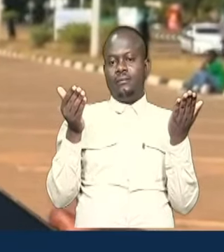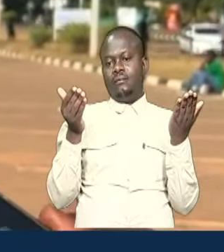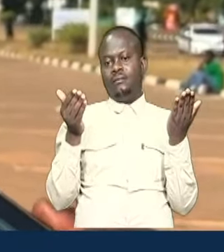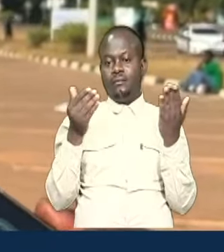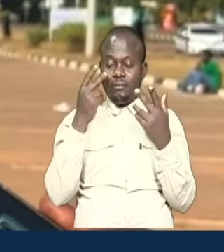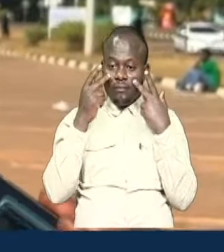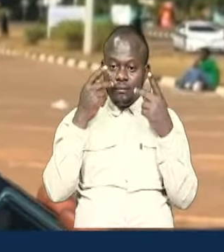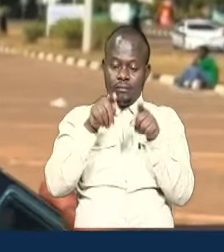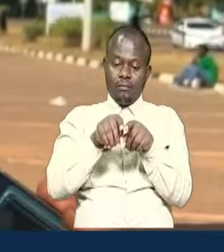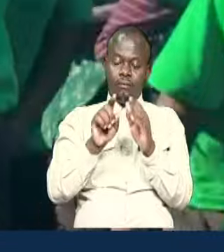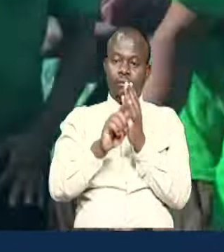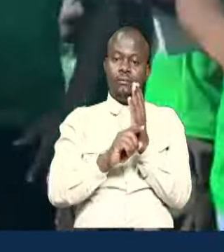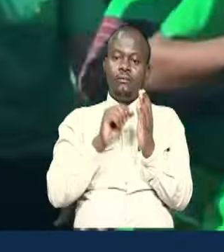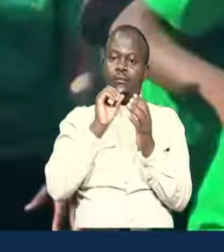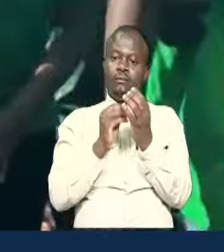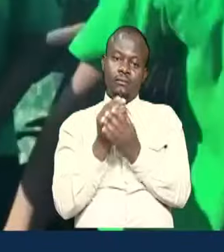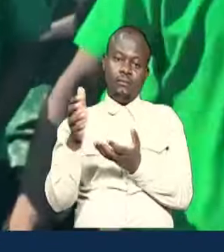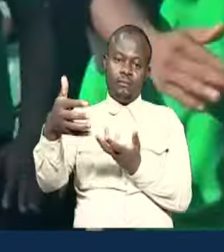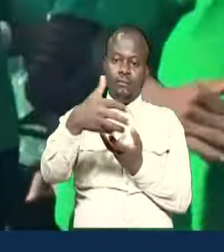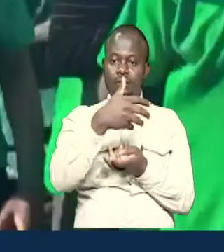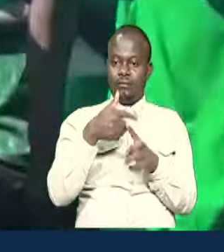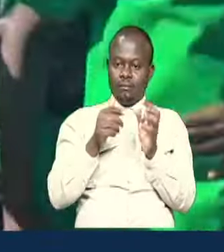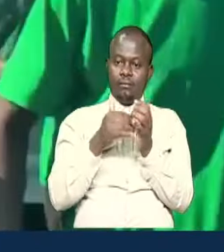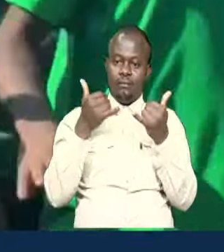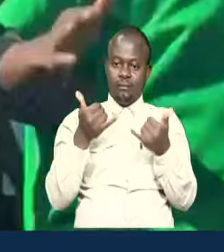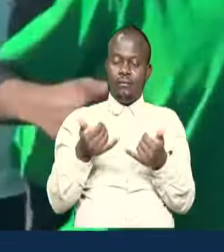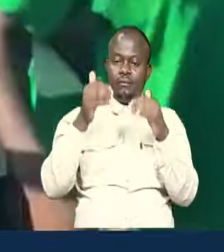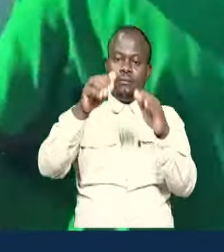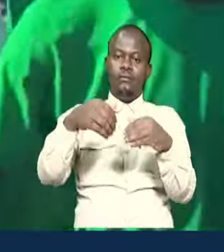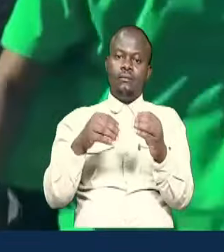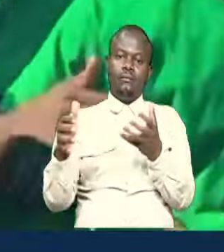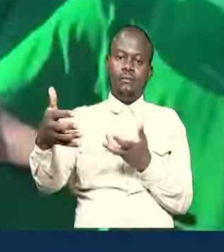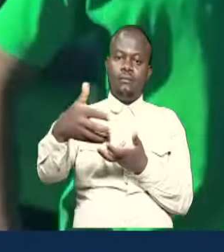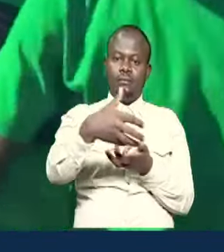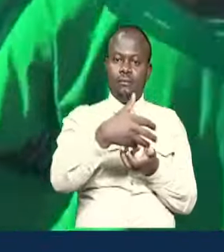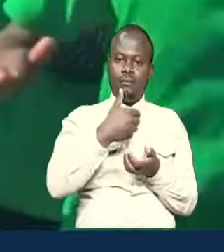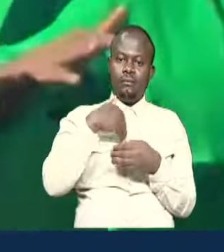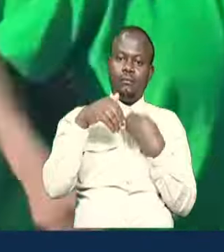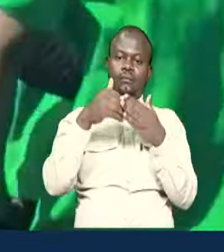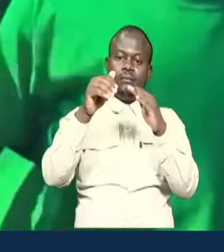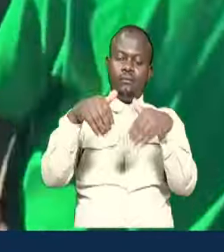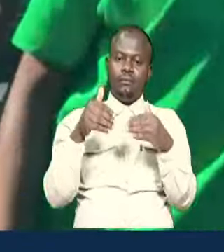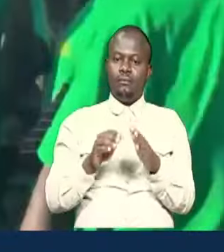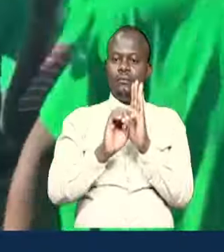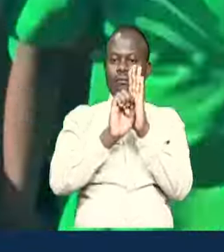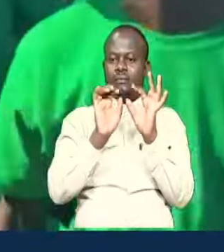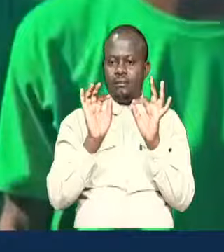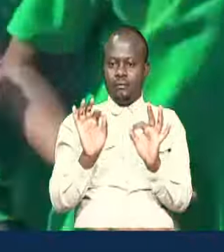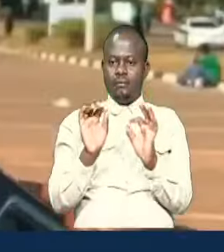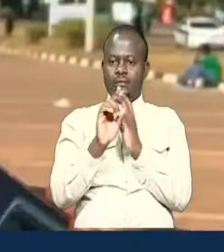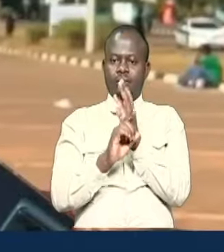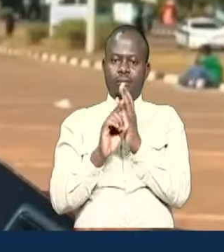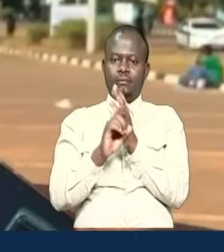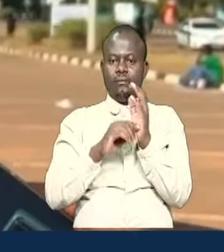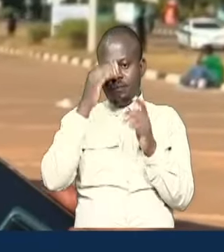nk'uturere tutera, ariko ubu ngubu ni uturere duhinga tukeza. Dufite abahinzi intangarugero muri utu